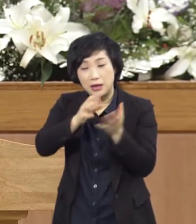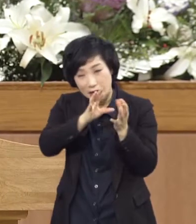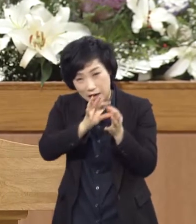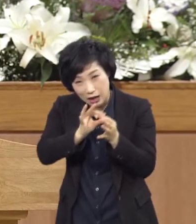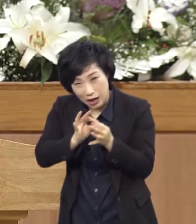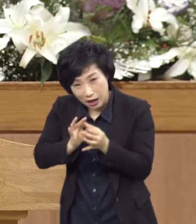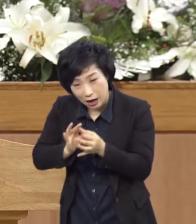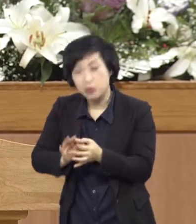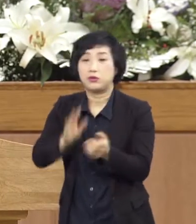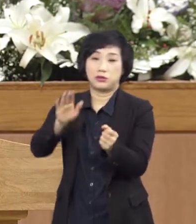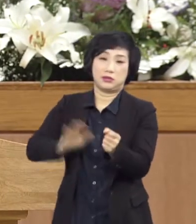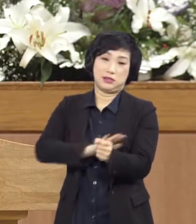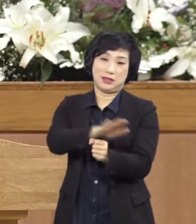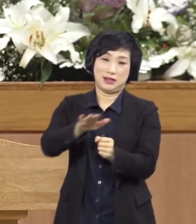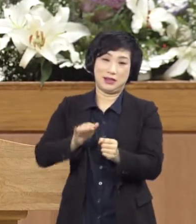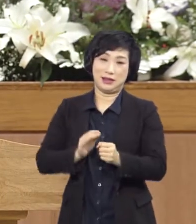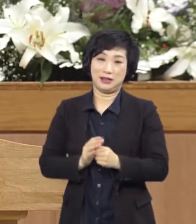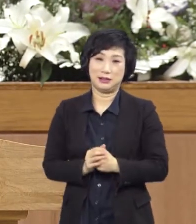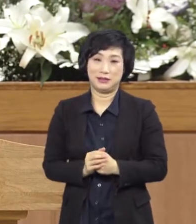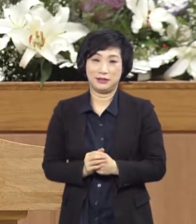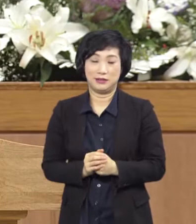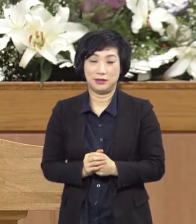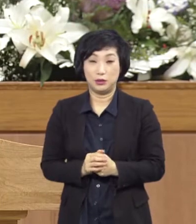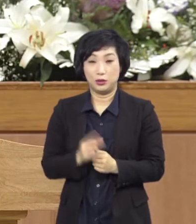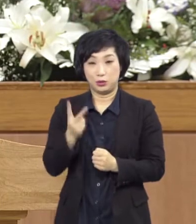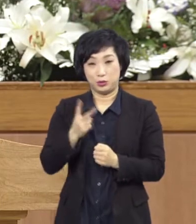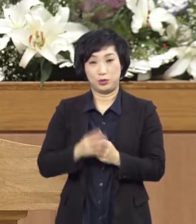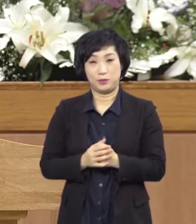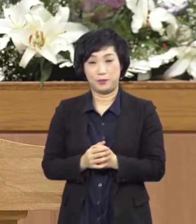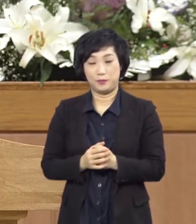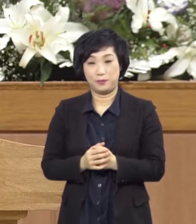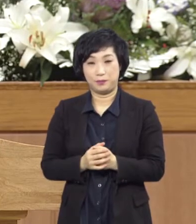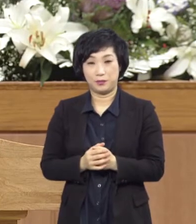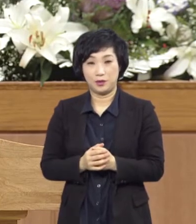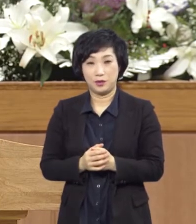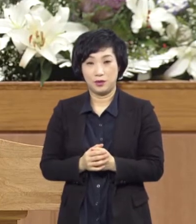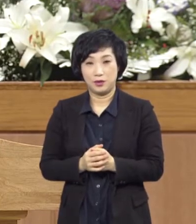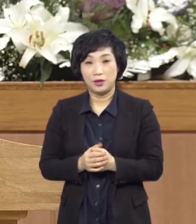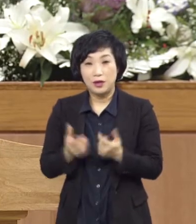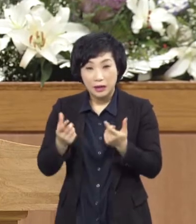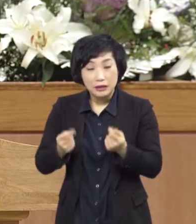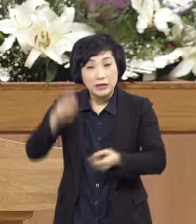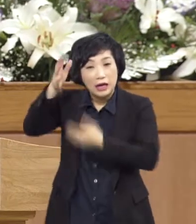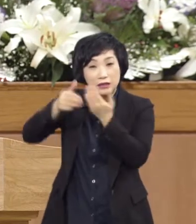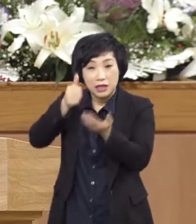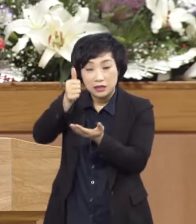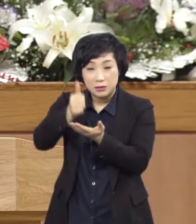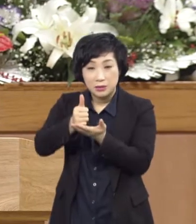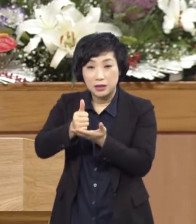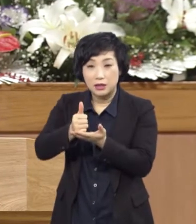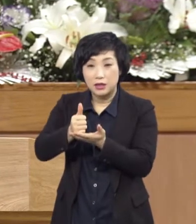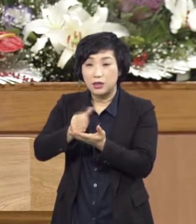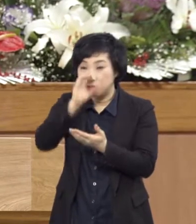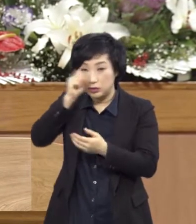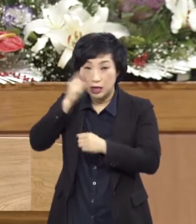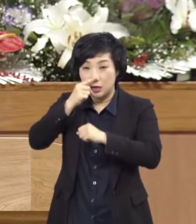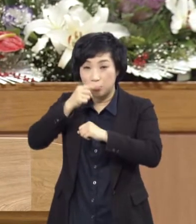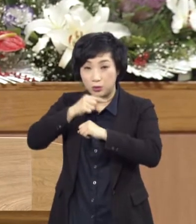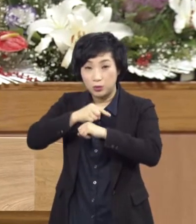끝없는 사랑입니다. 또 이렇게 하나님이 먹지 말라